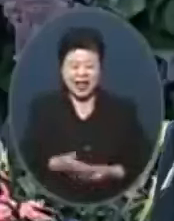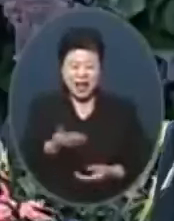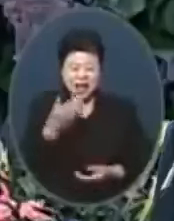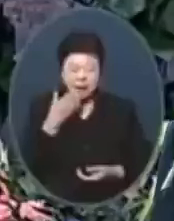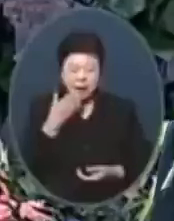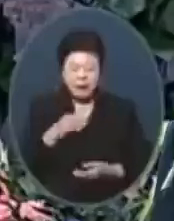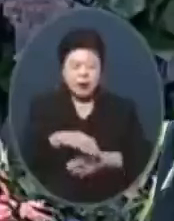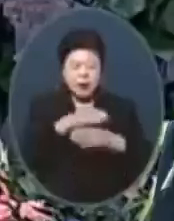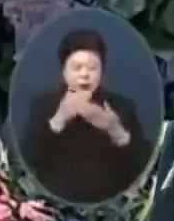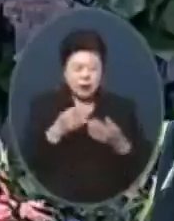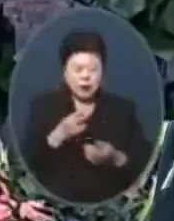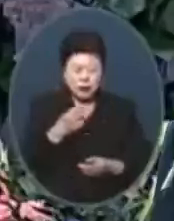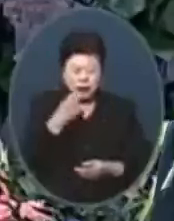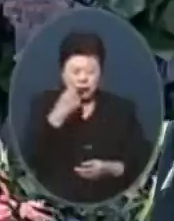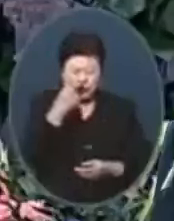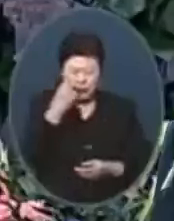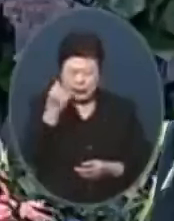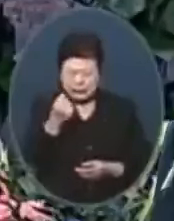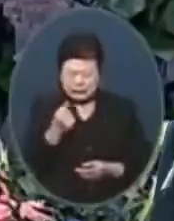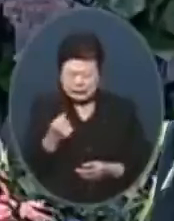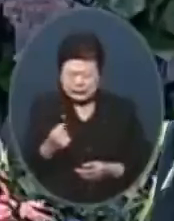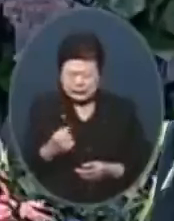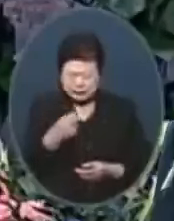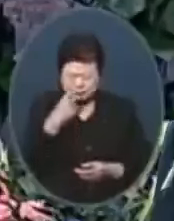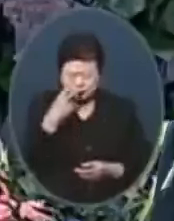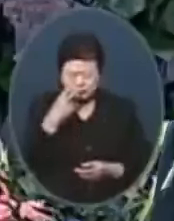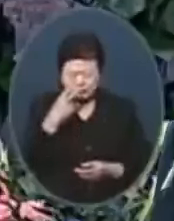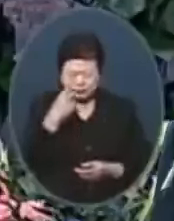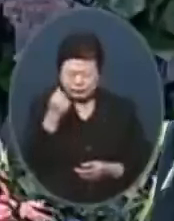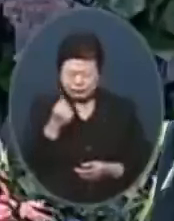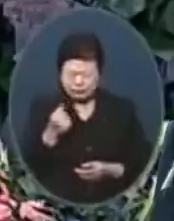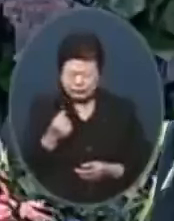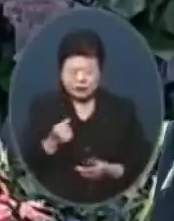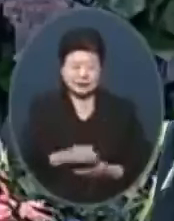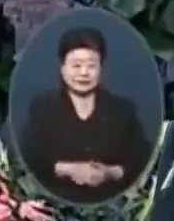전체가 곰팡이가 피어서 썩은 냄새가 난다.